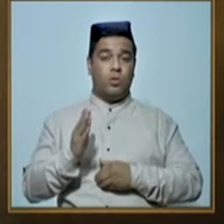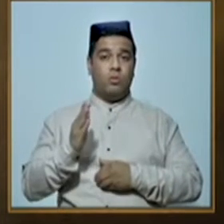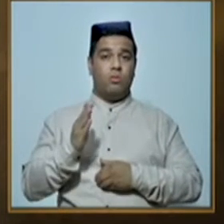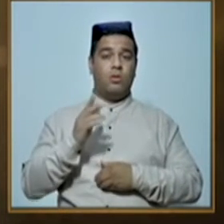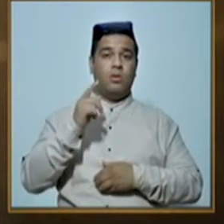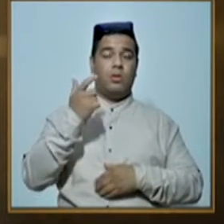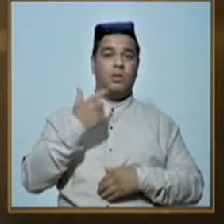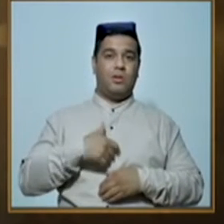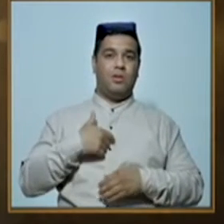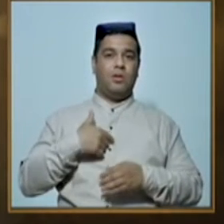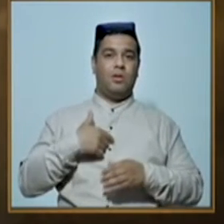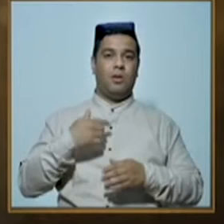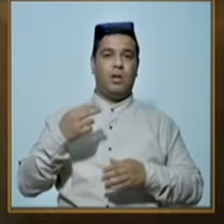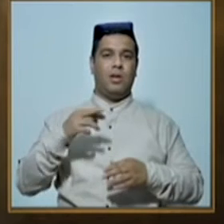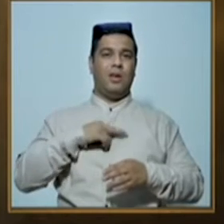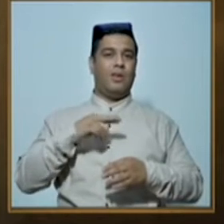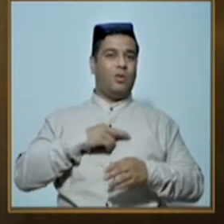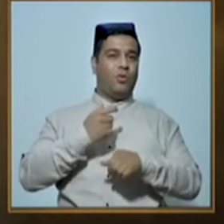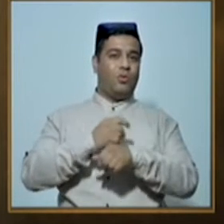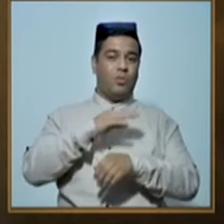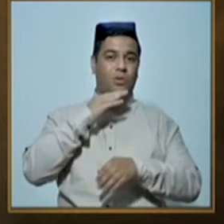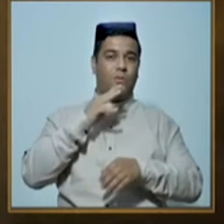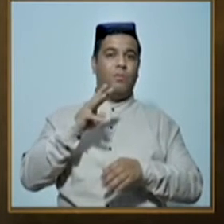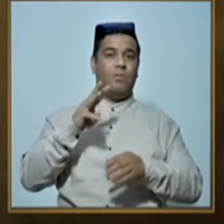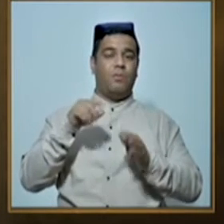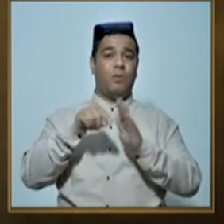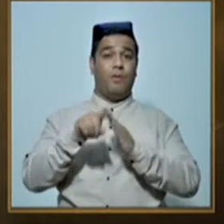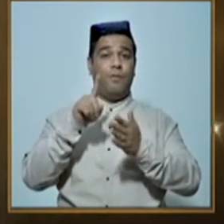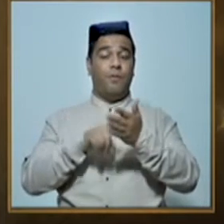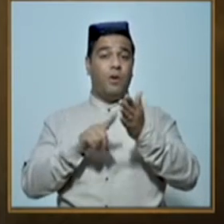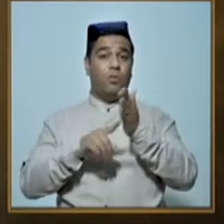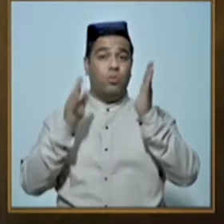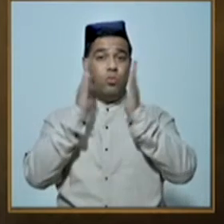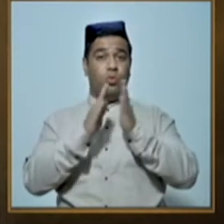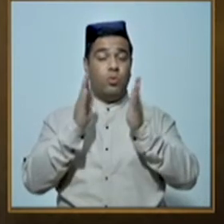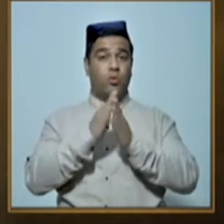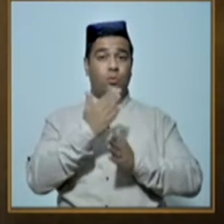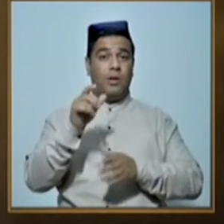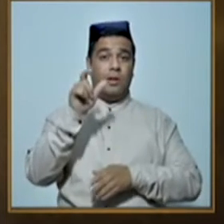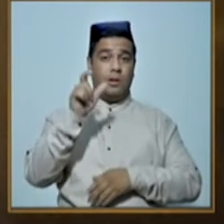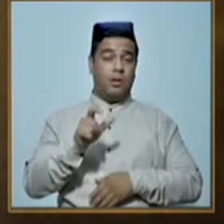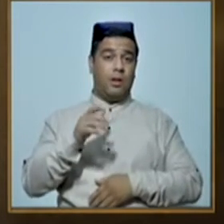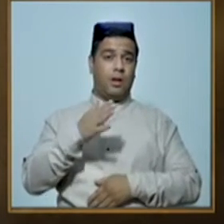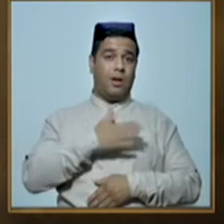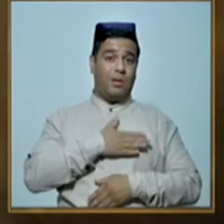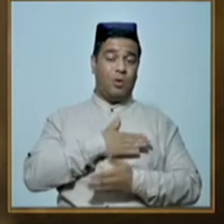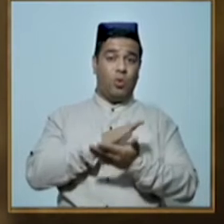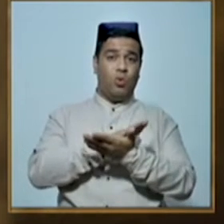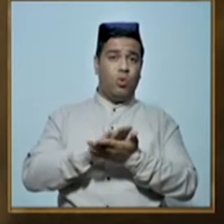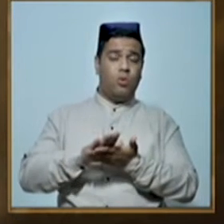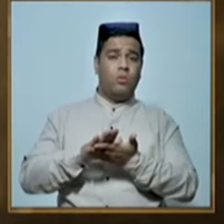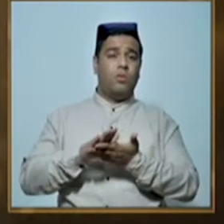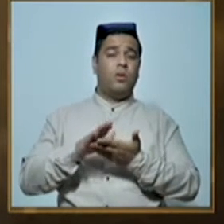manmanlik deb ataladi. Manmanlik mo'min musulmon inson qalbini tozalashi